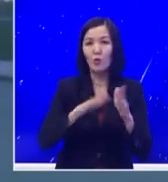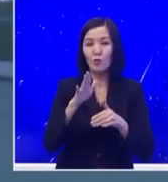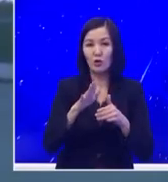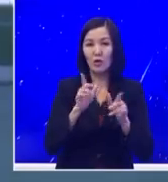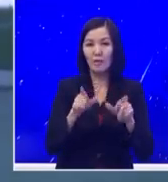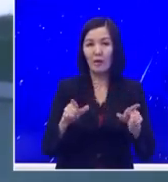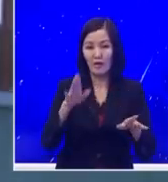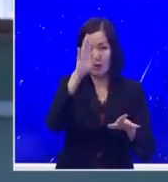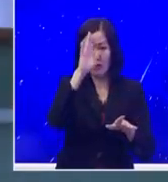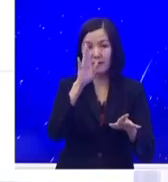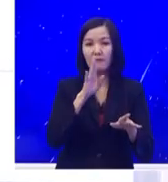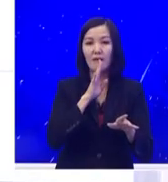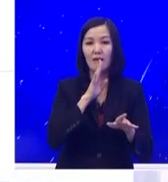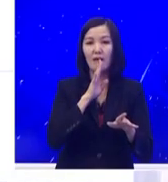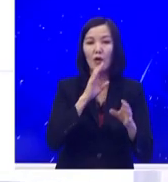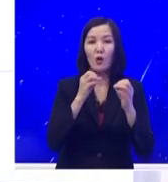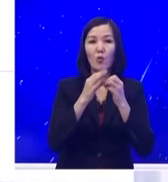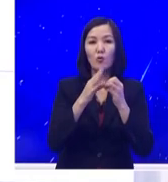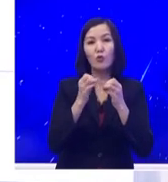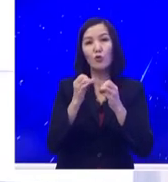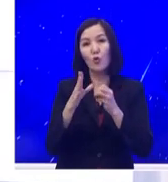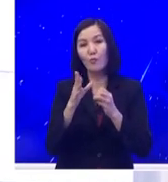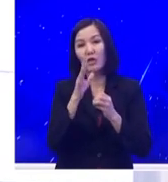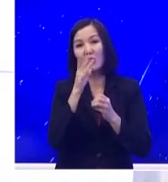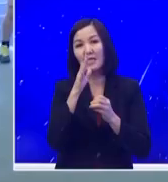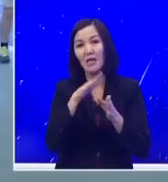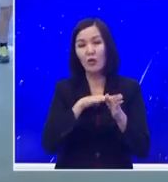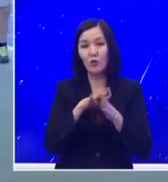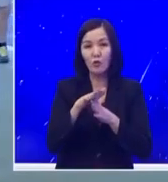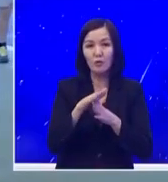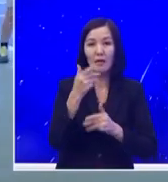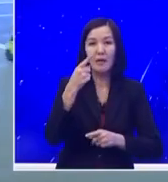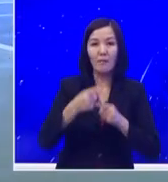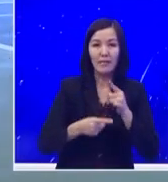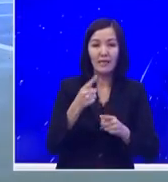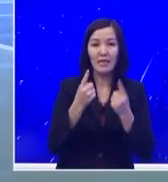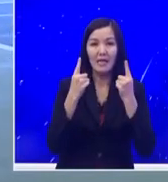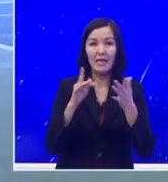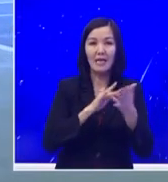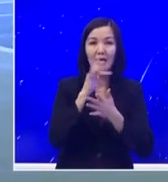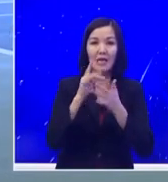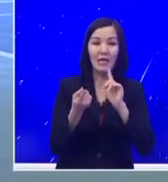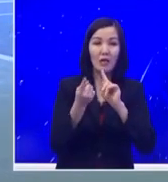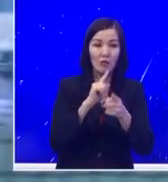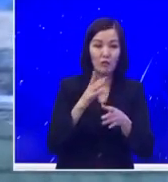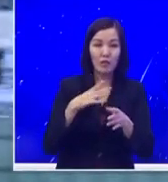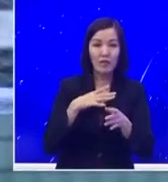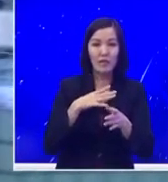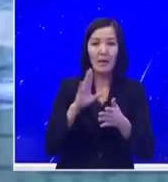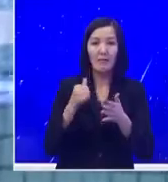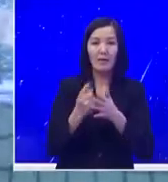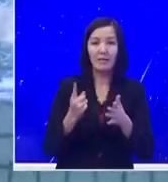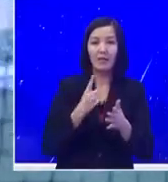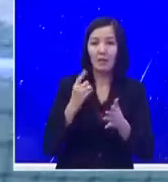түскен өрендердің басым бөлігі 14-15 жасқа толысымен бәсекелестігі көп ірі қалаларға қоныс аударады. Басты себеп